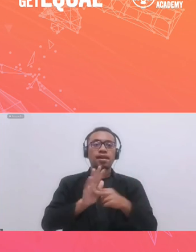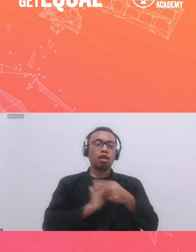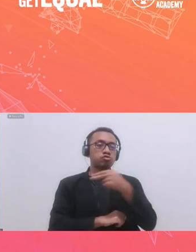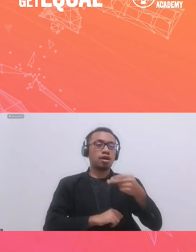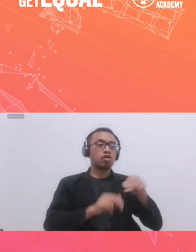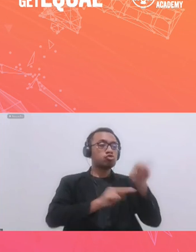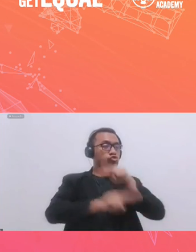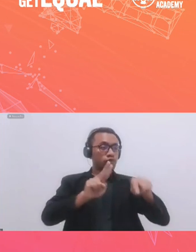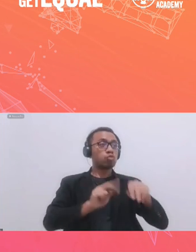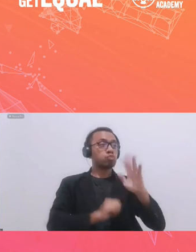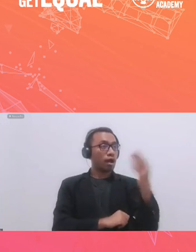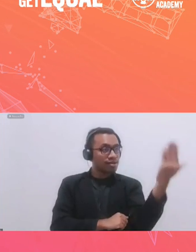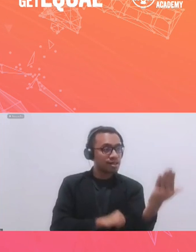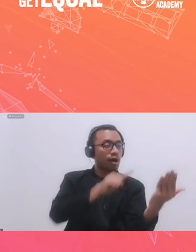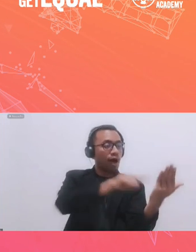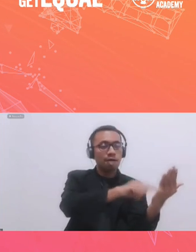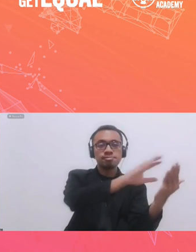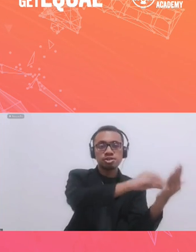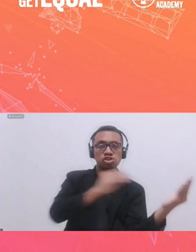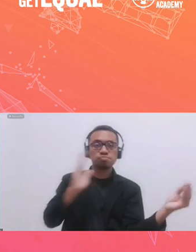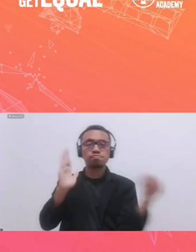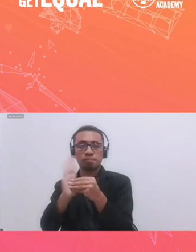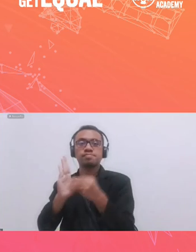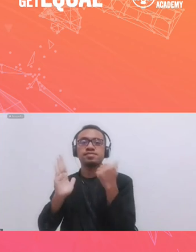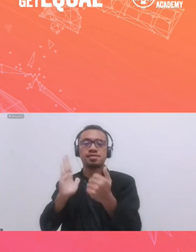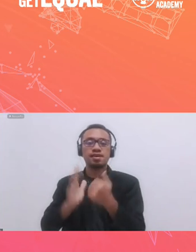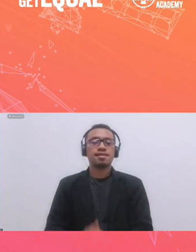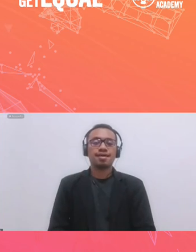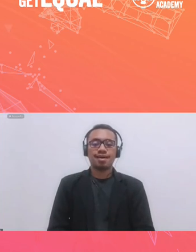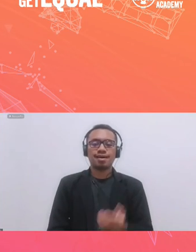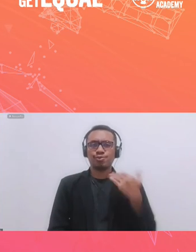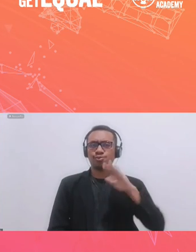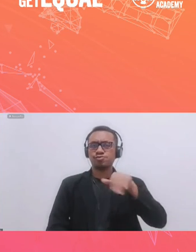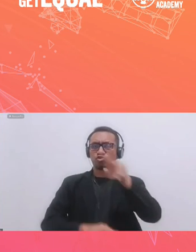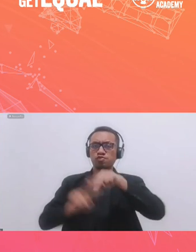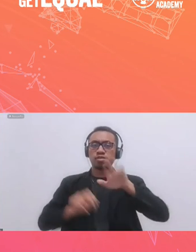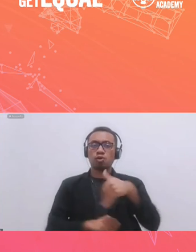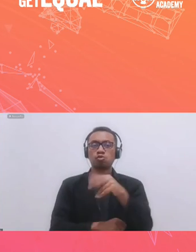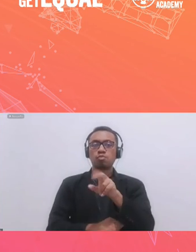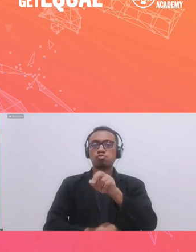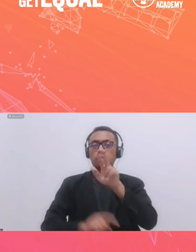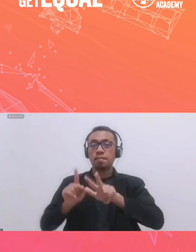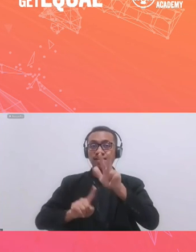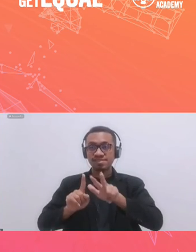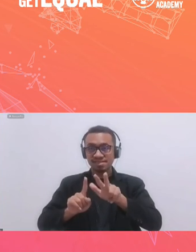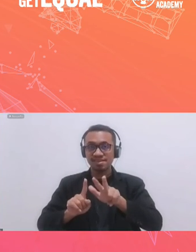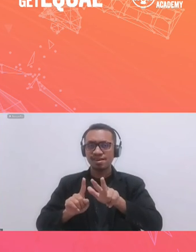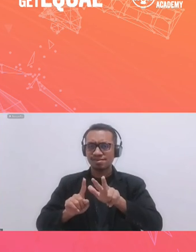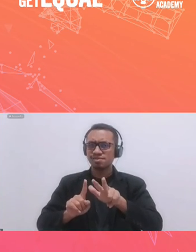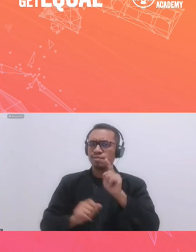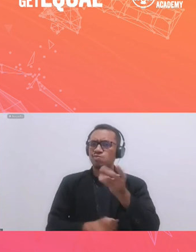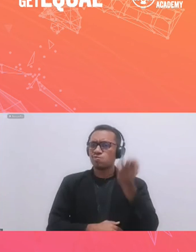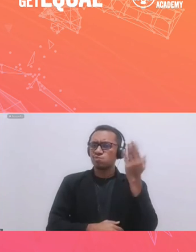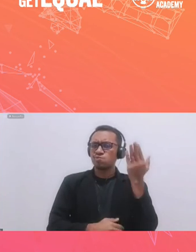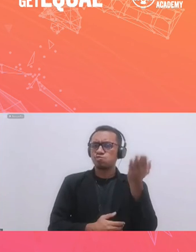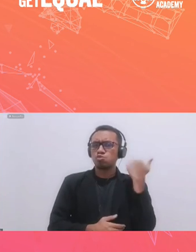survei yang sudah kita buat tahun 2018 kemarin. Jadi kayak apa ya, ada fill in the gap yang waktu itu kita belum